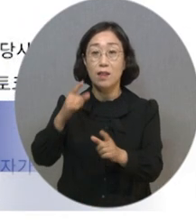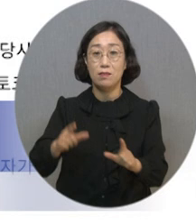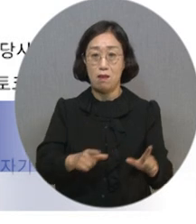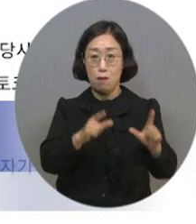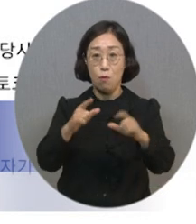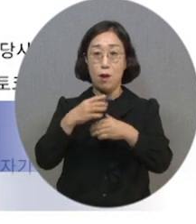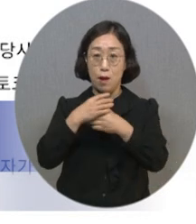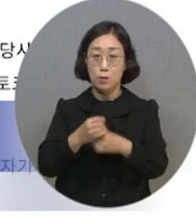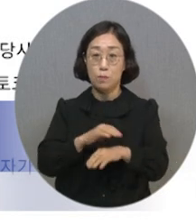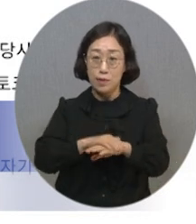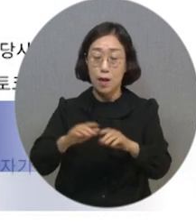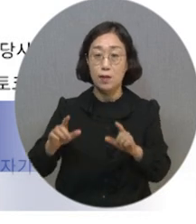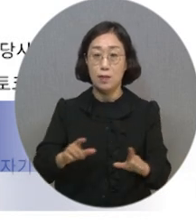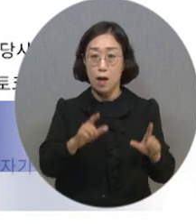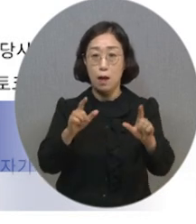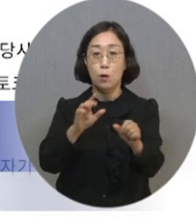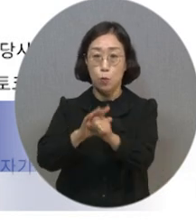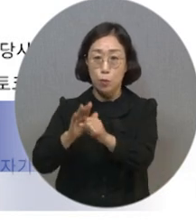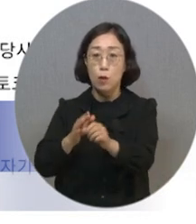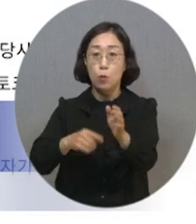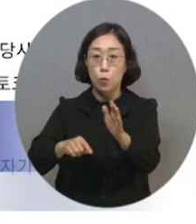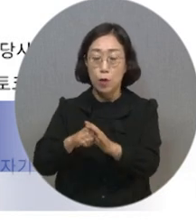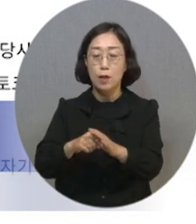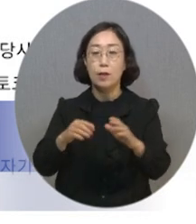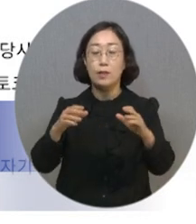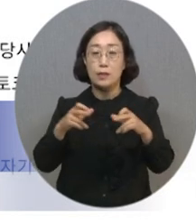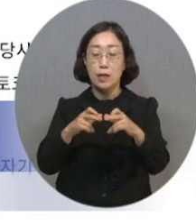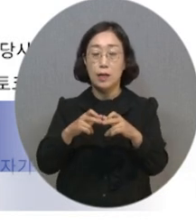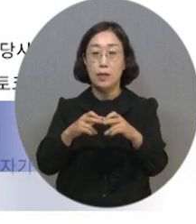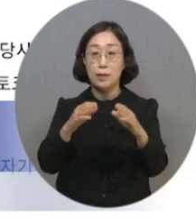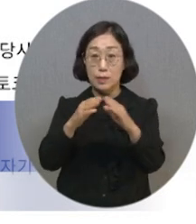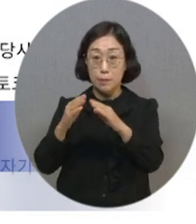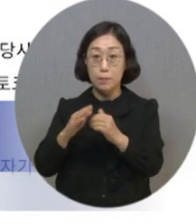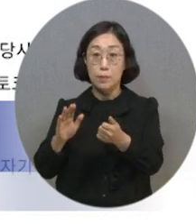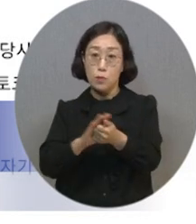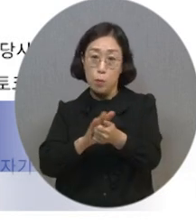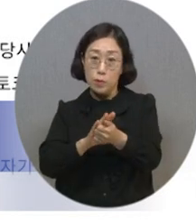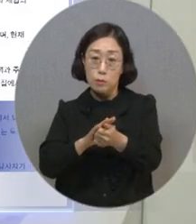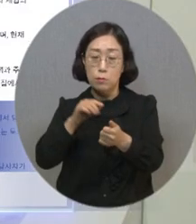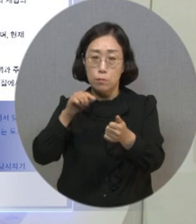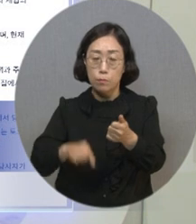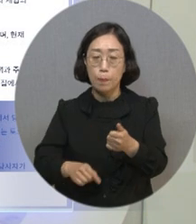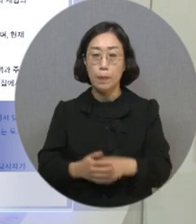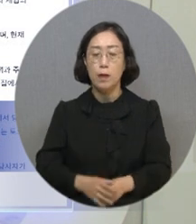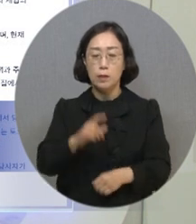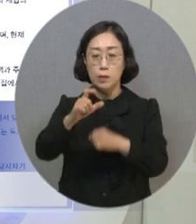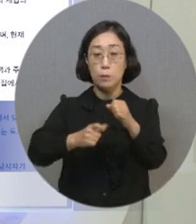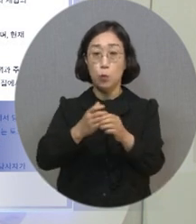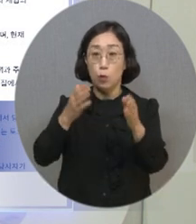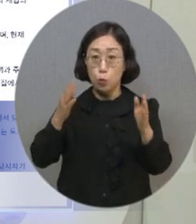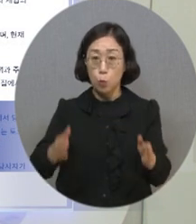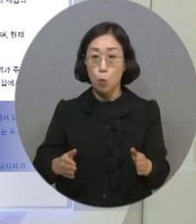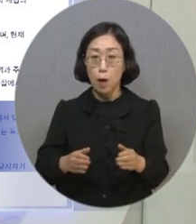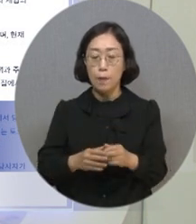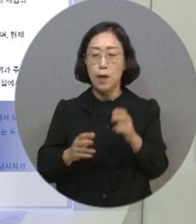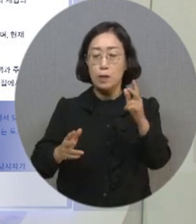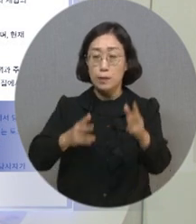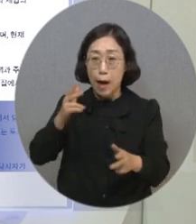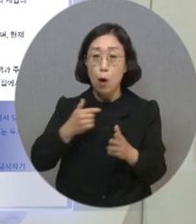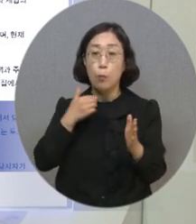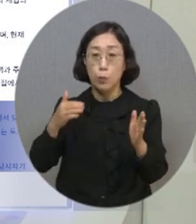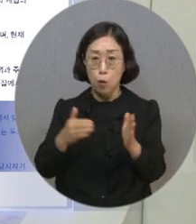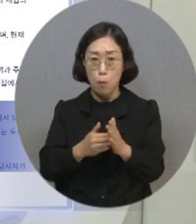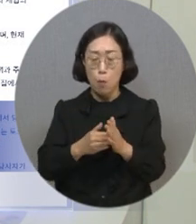생활을 할 수 있도록 돕는 서울시 장애인 주거 서비스 사업 서울시는 지난 15년 동안이 사업을 하면서